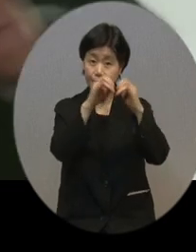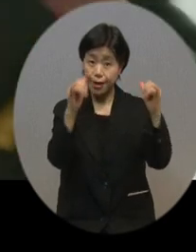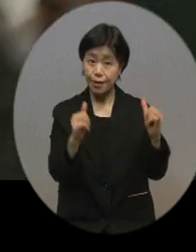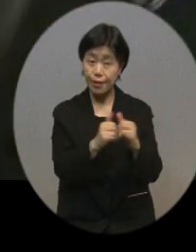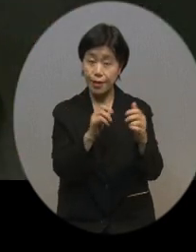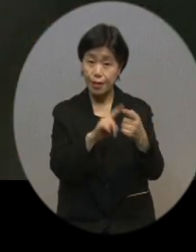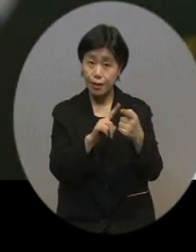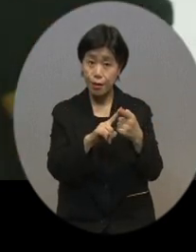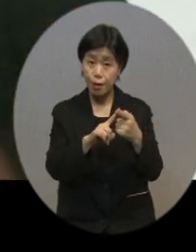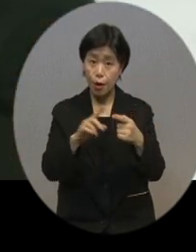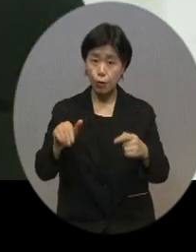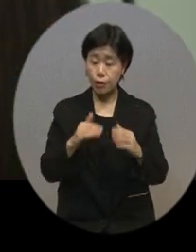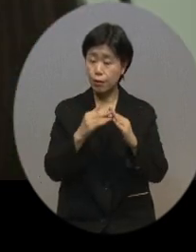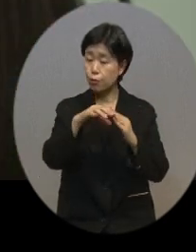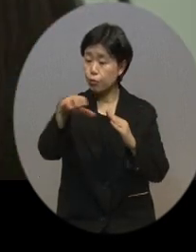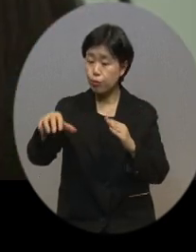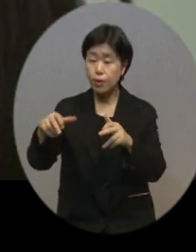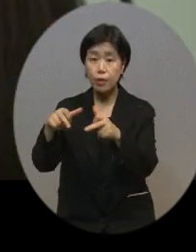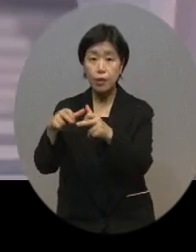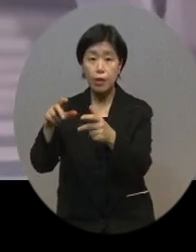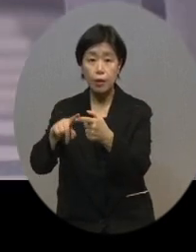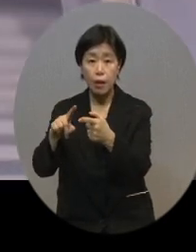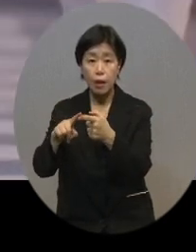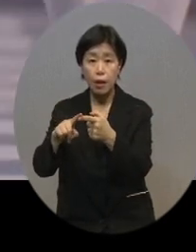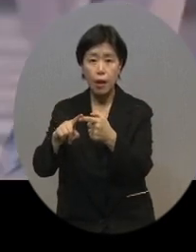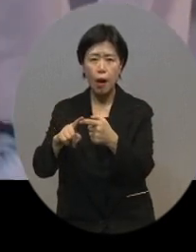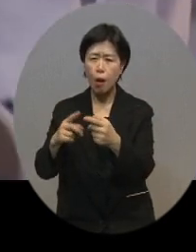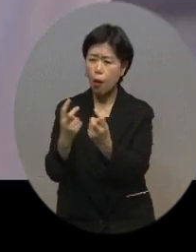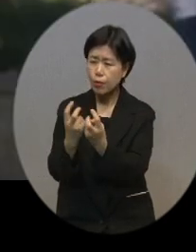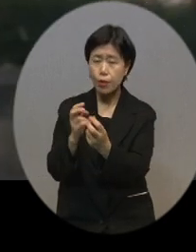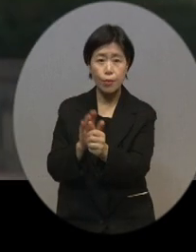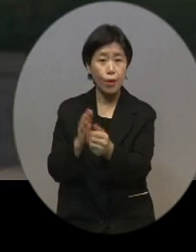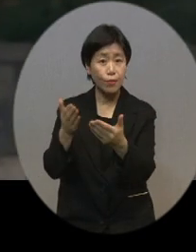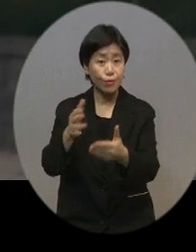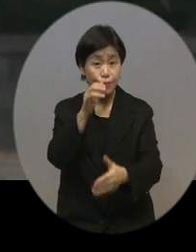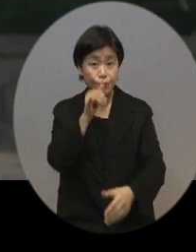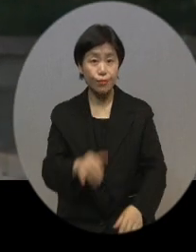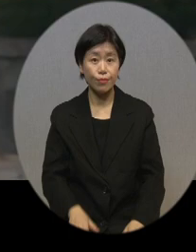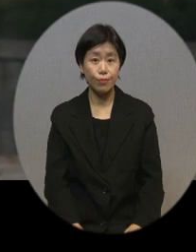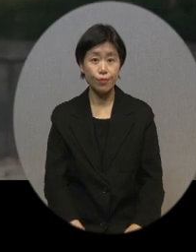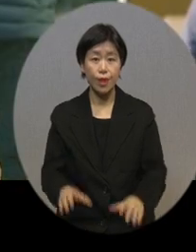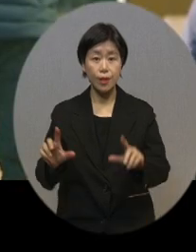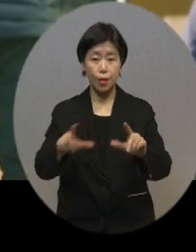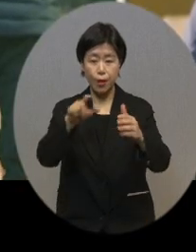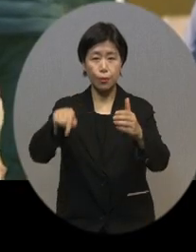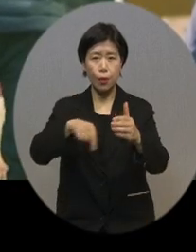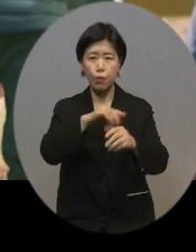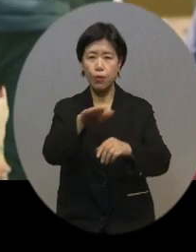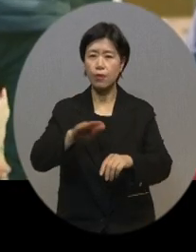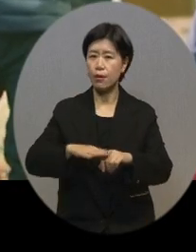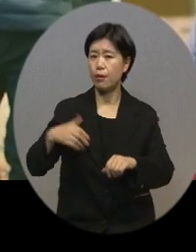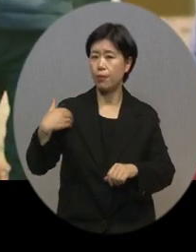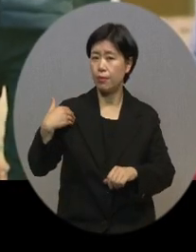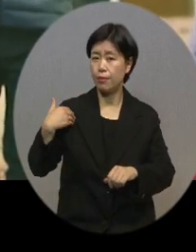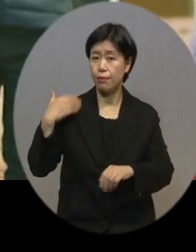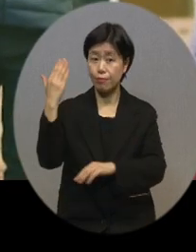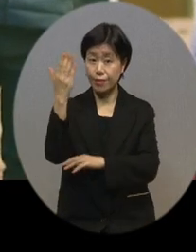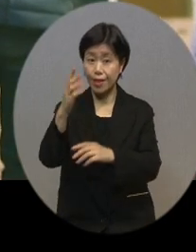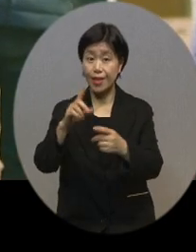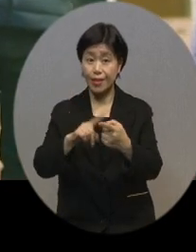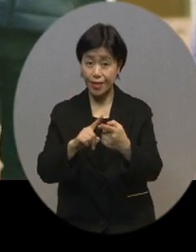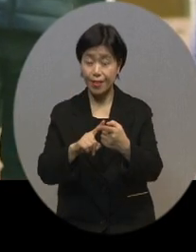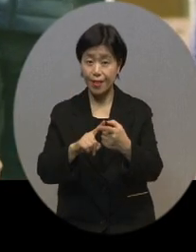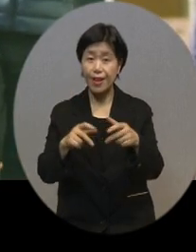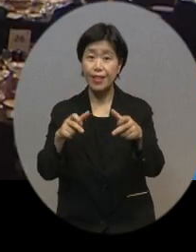우리 주변의 장애인에게 어떤 이웃으로 살고 있나요? 일상 속 우리도 몰랐던 이야기,